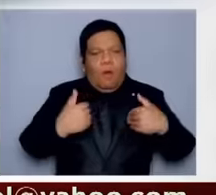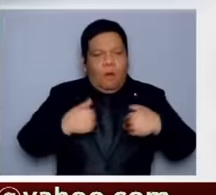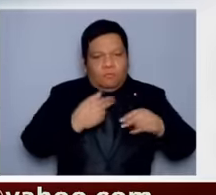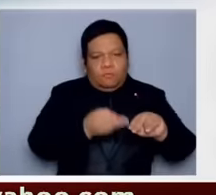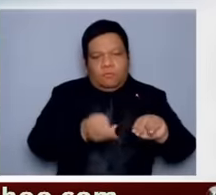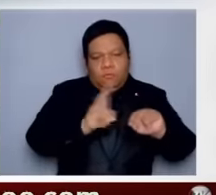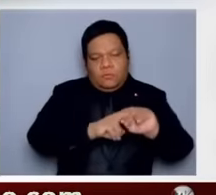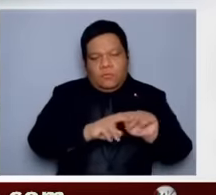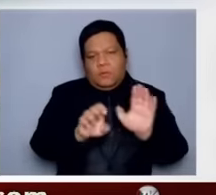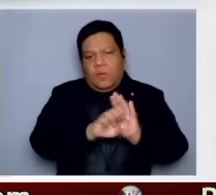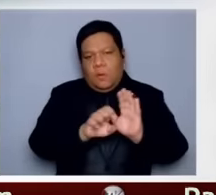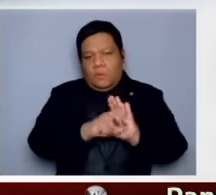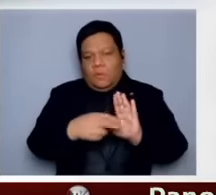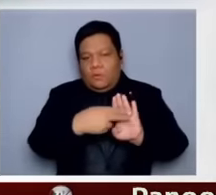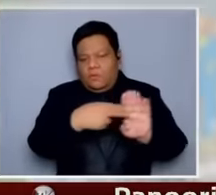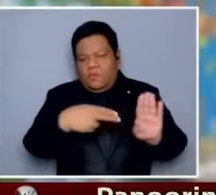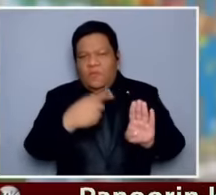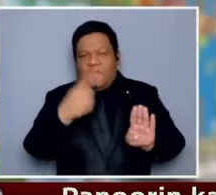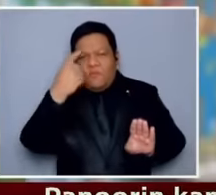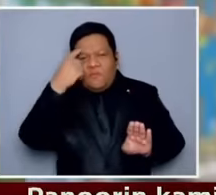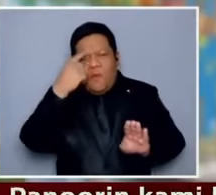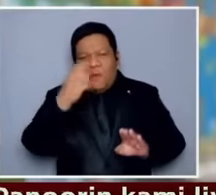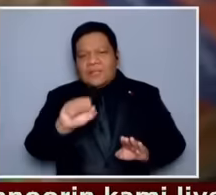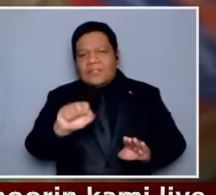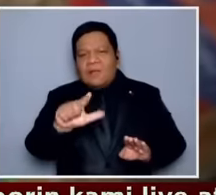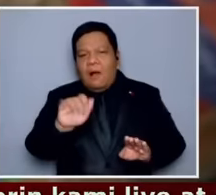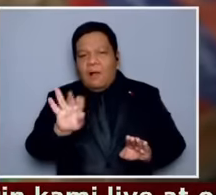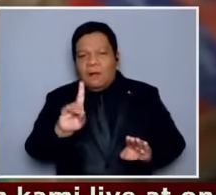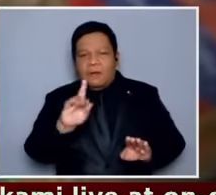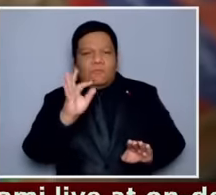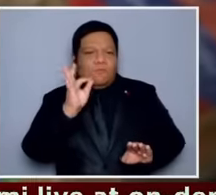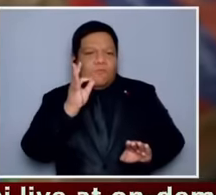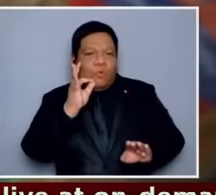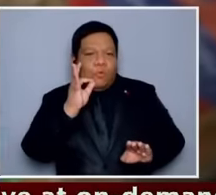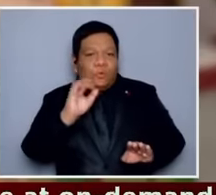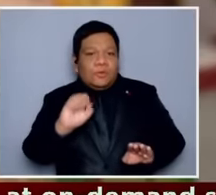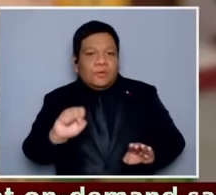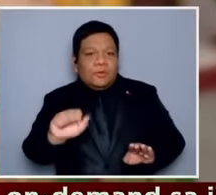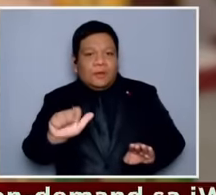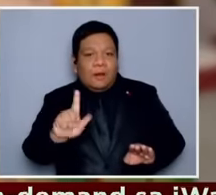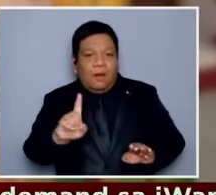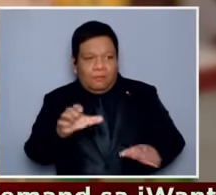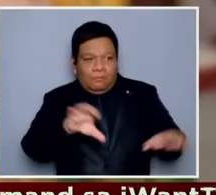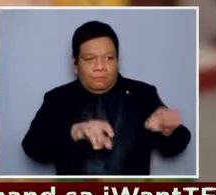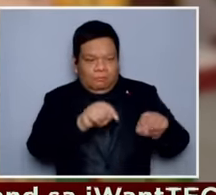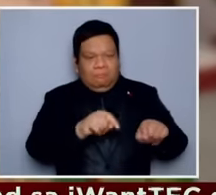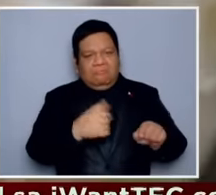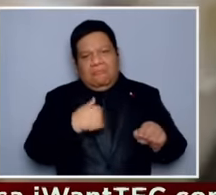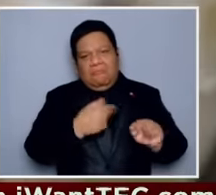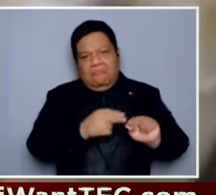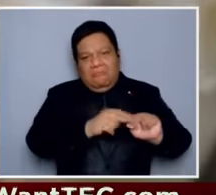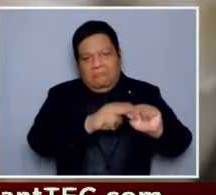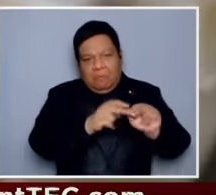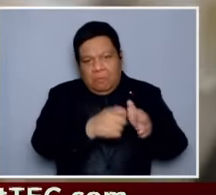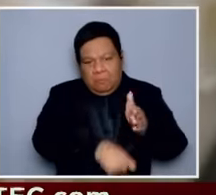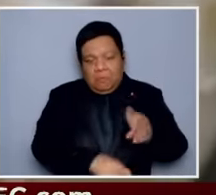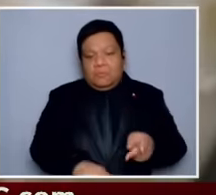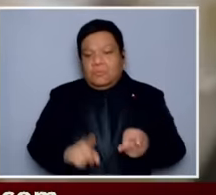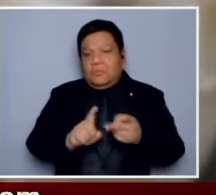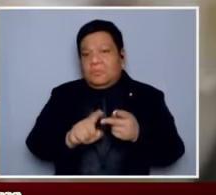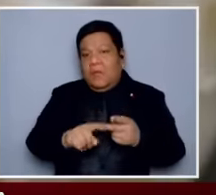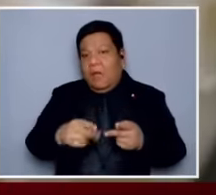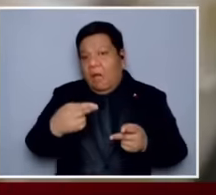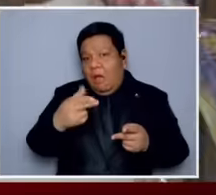fruit cocktail na karaniwang ginagamit sa mga salad. May ilang ham brands, pati na ang condiments, na nagmahal ng